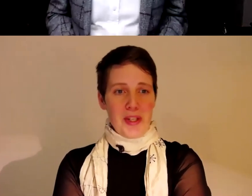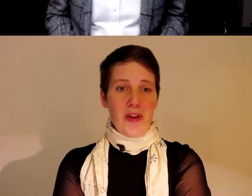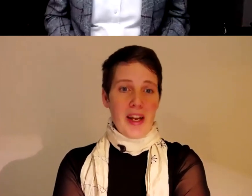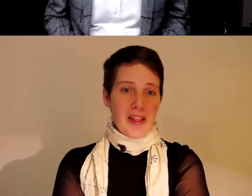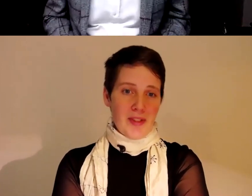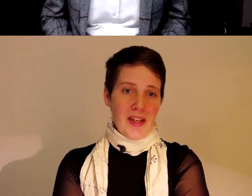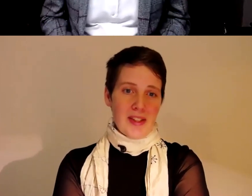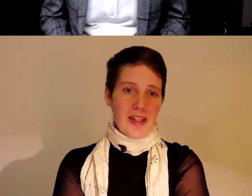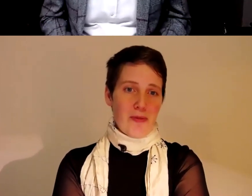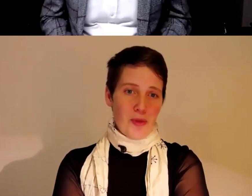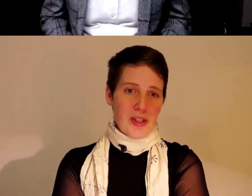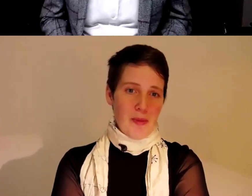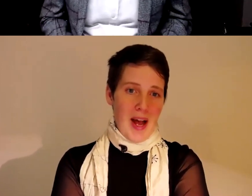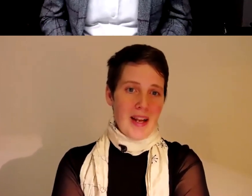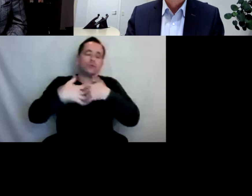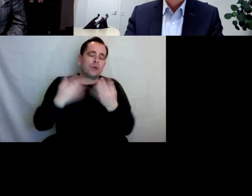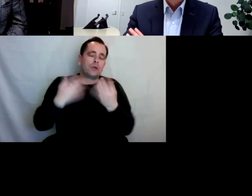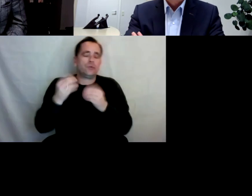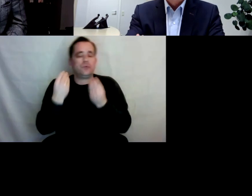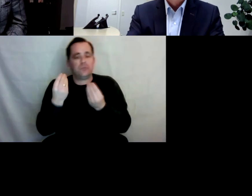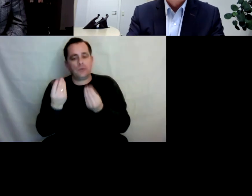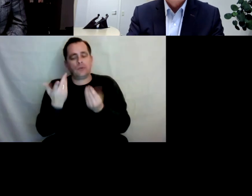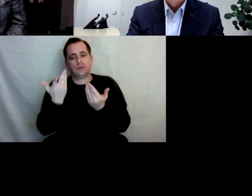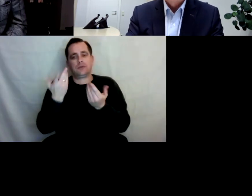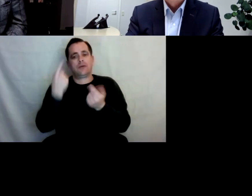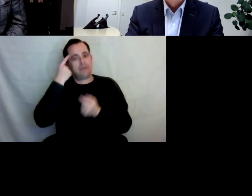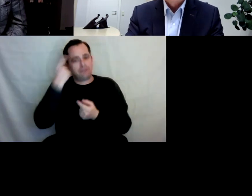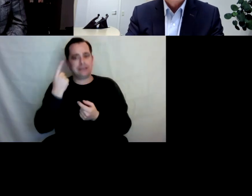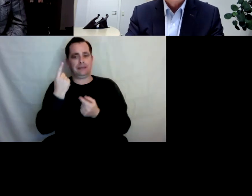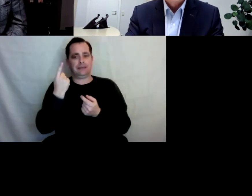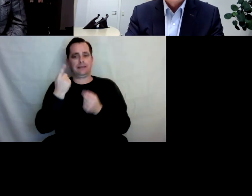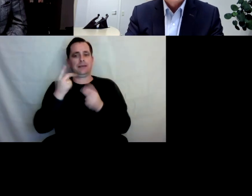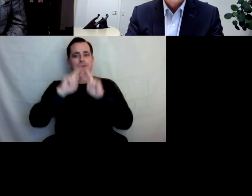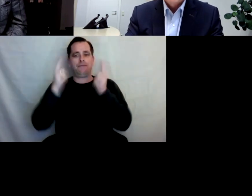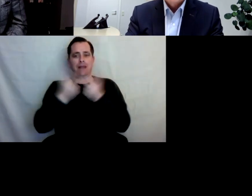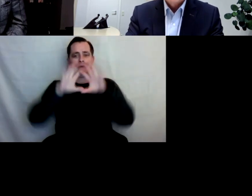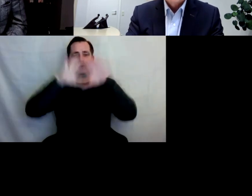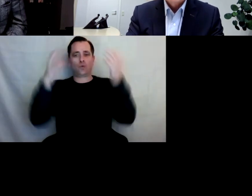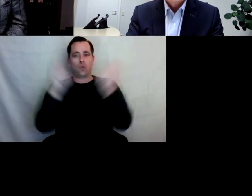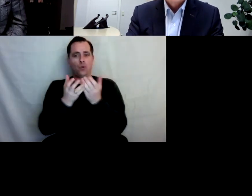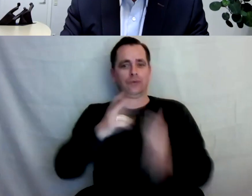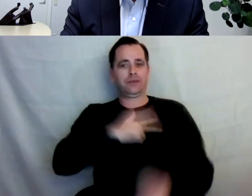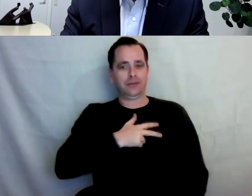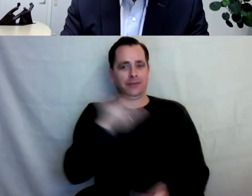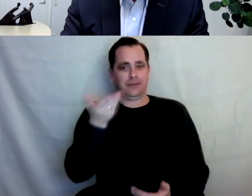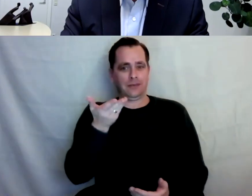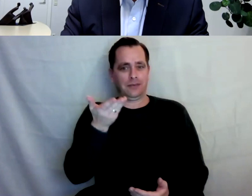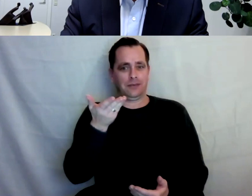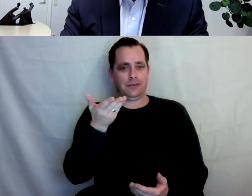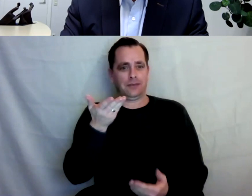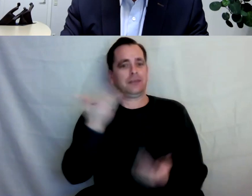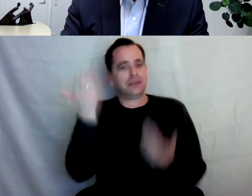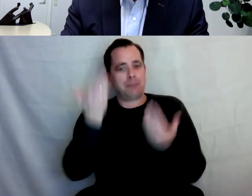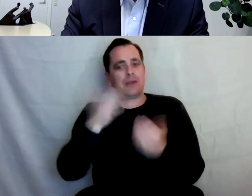Physiker uns auch relativ sicher und seit dem Foto aus dem All ist das, glaube ich, auch bei allen angekommen. Und genauso haben wir eben auch in der Corona-Diskussion Aspekte,